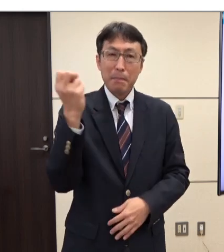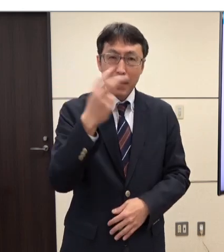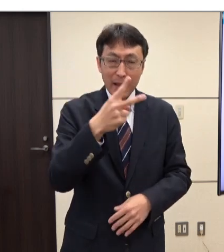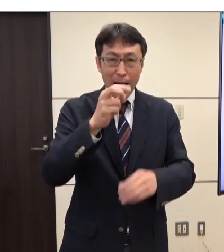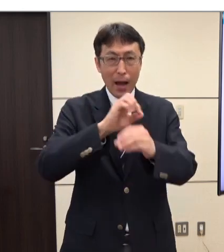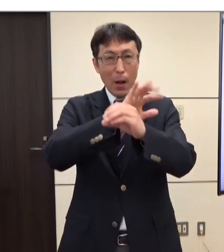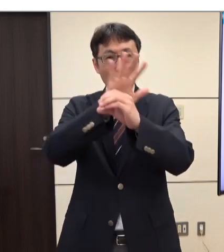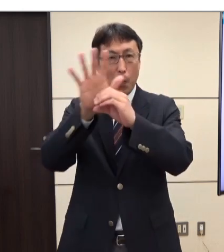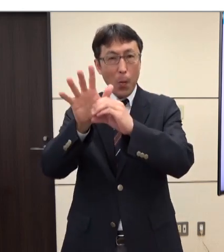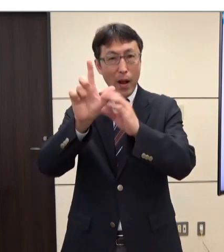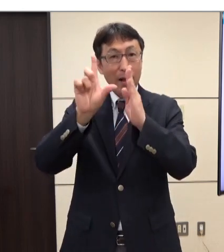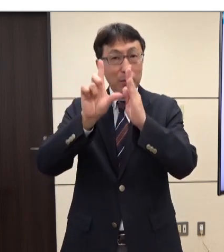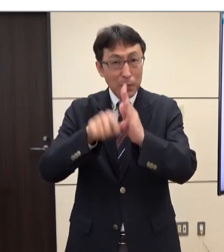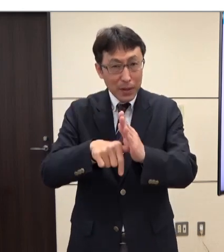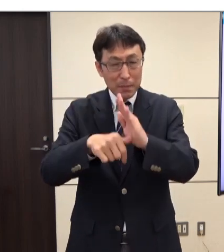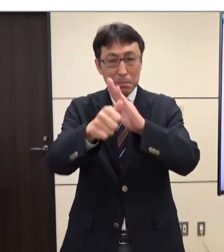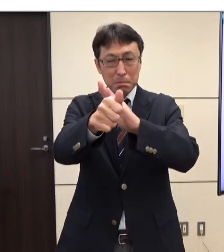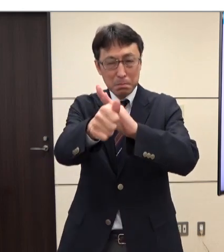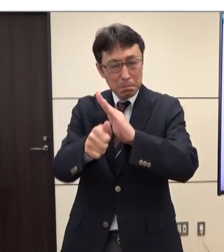中で、